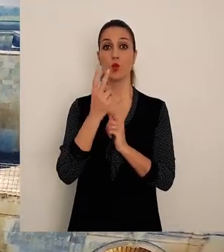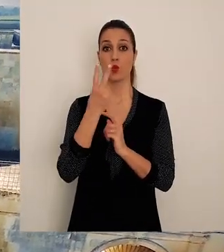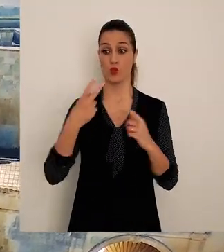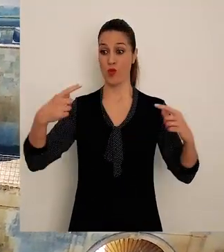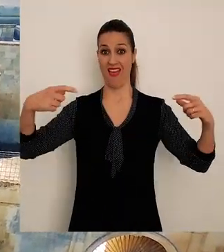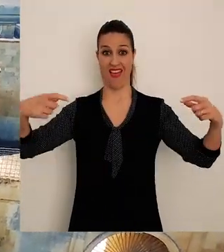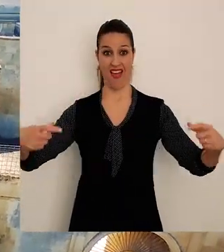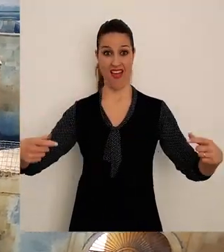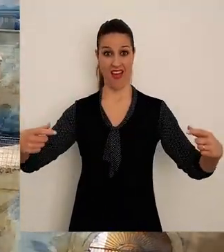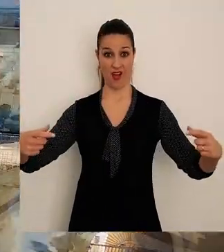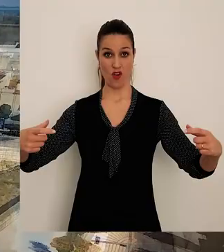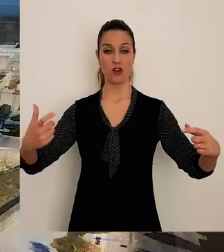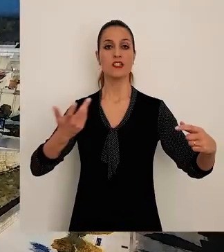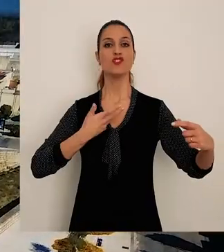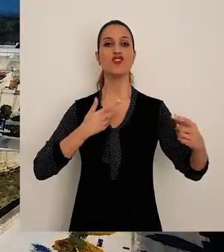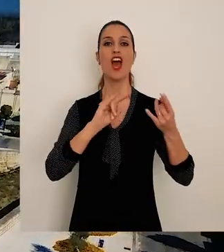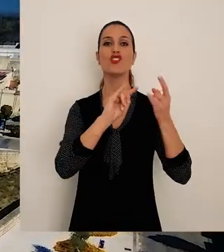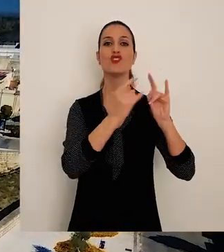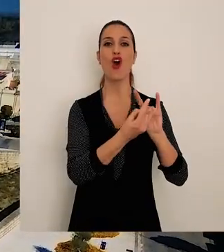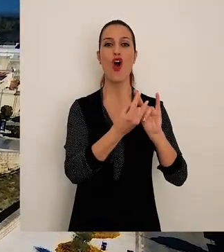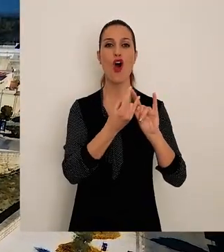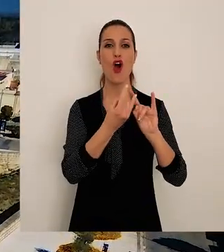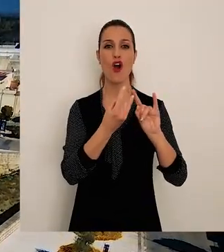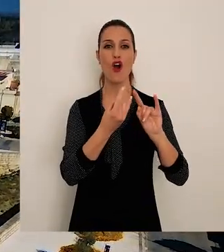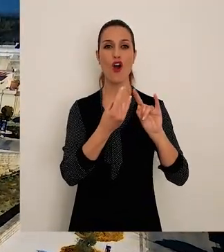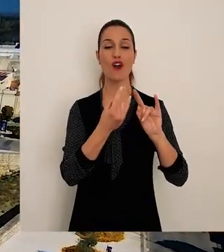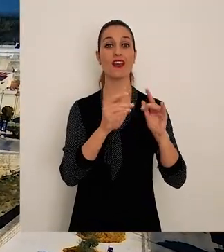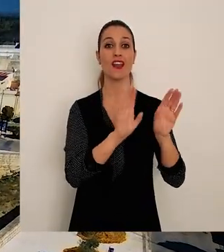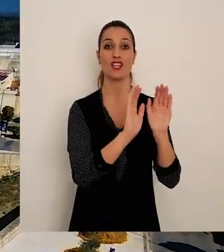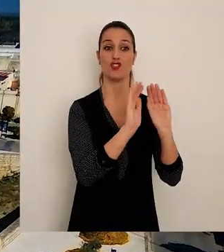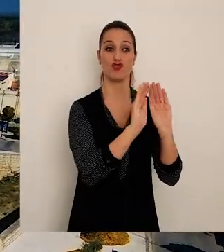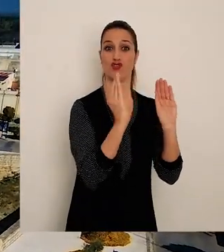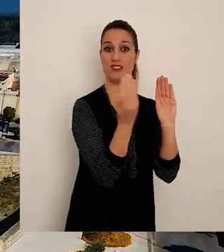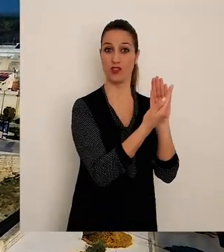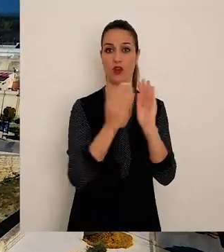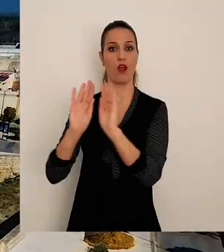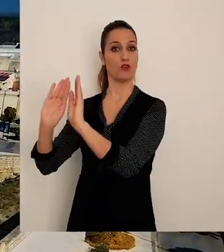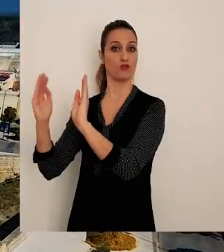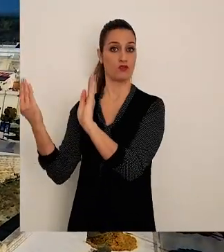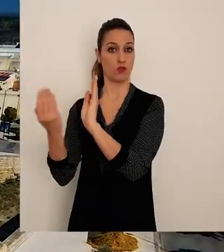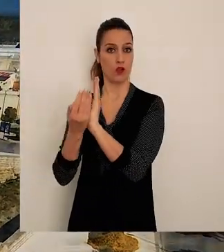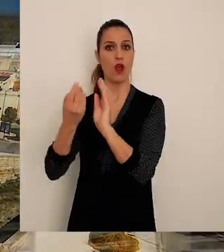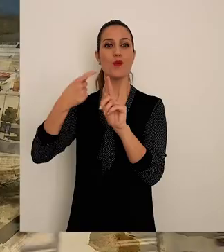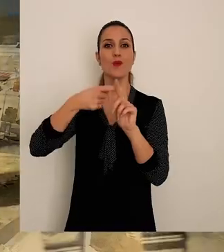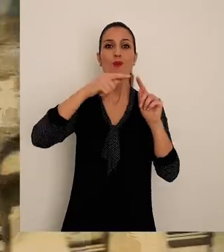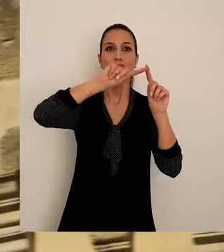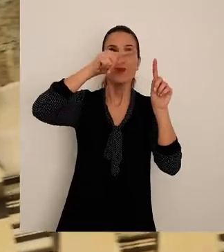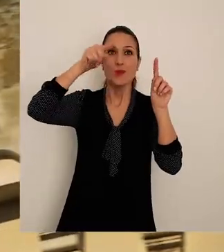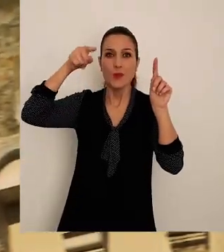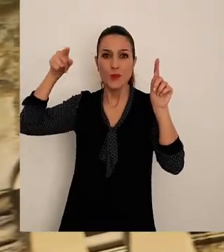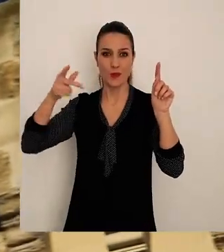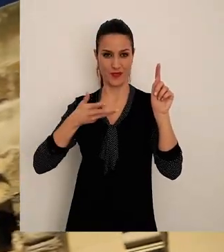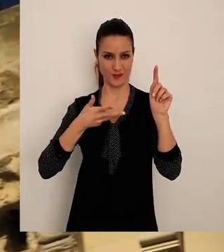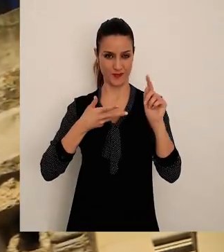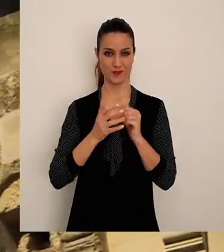In due angoli opposti sono innestati possenti torrioni dalla tradizionale forma circolare e forniti di eleganti beccatelli.